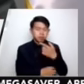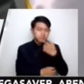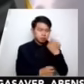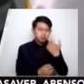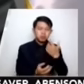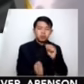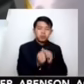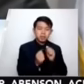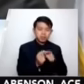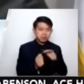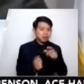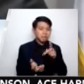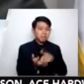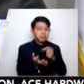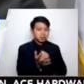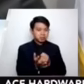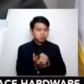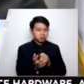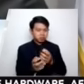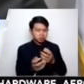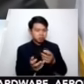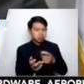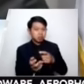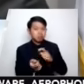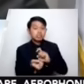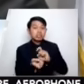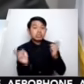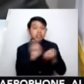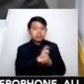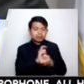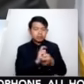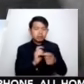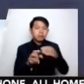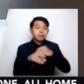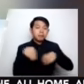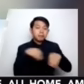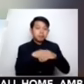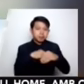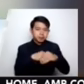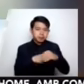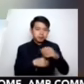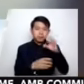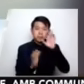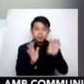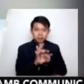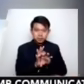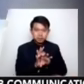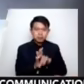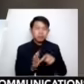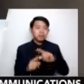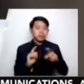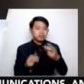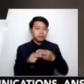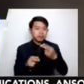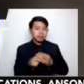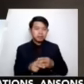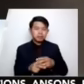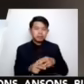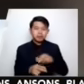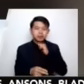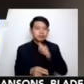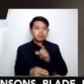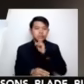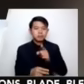nilagay niya yung picture niya. Tapos inassume niya na kung sino yung nasa passport. Sa ilang buwang surveillance kay Lin, bantay sarado siya